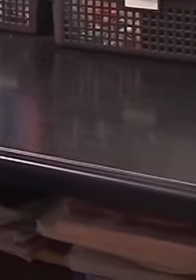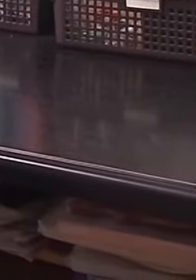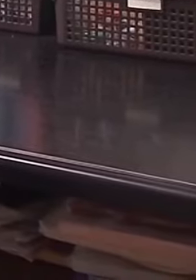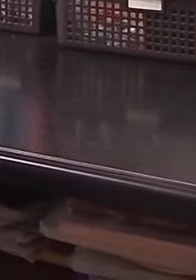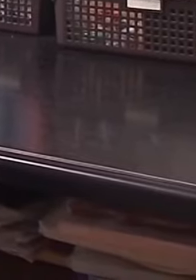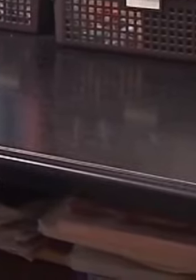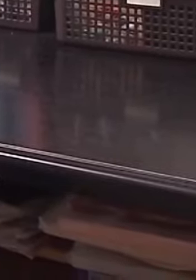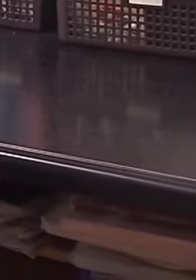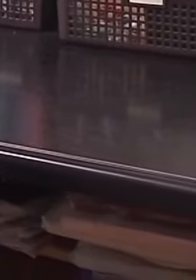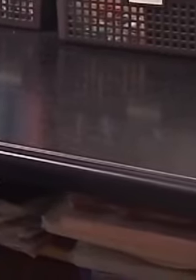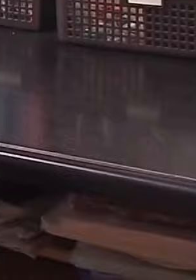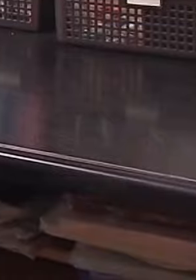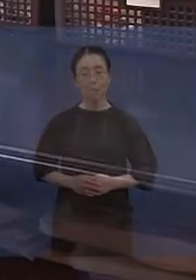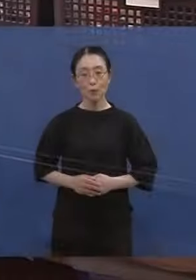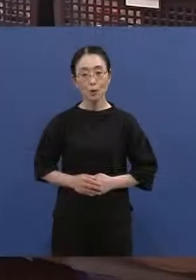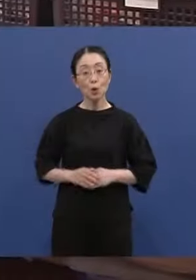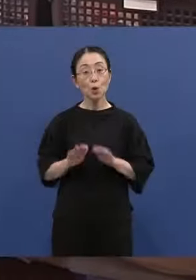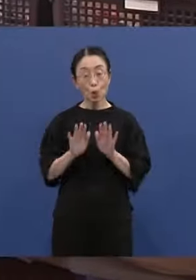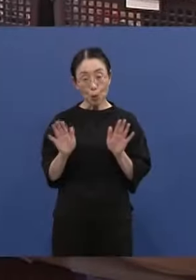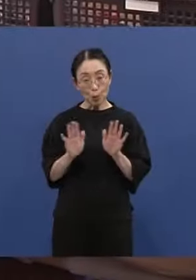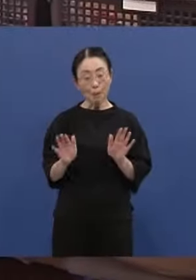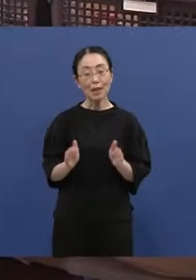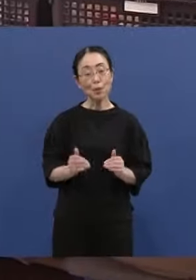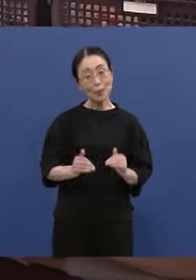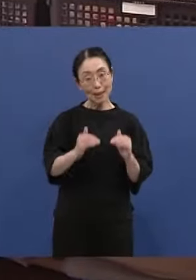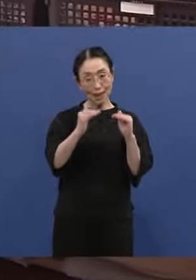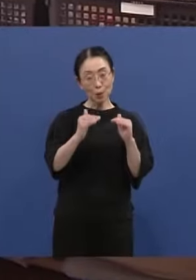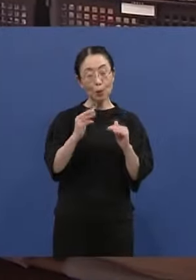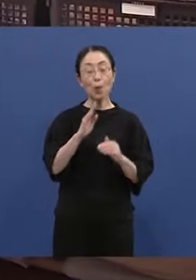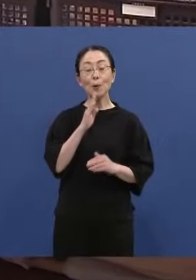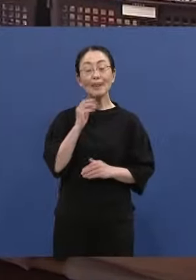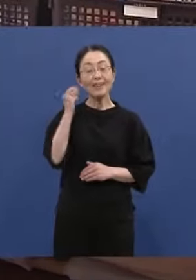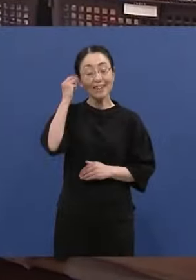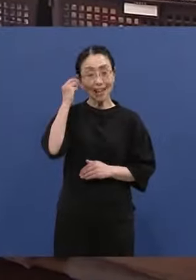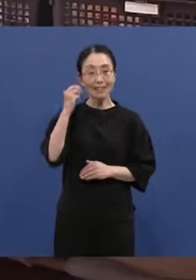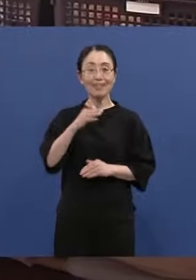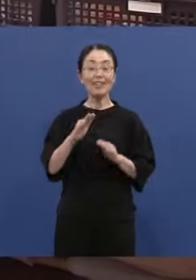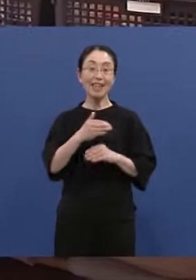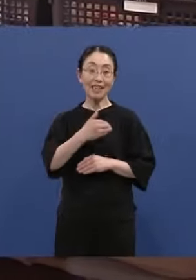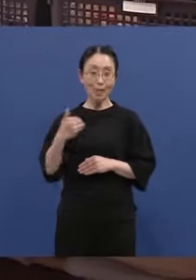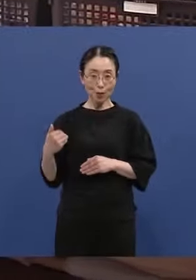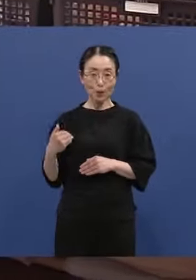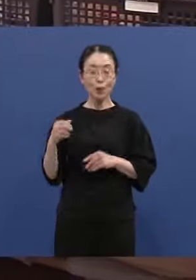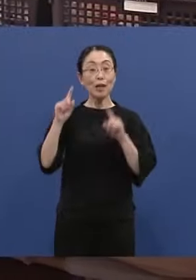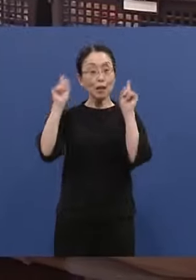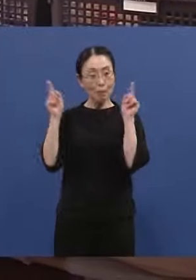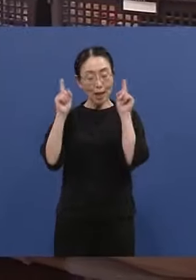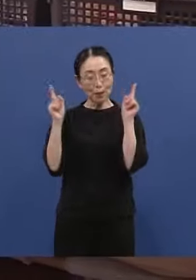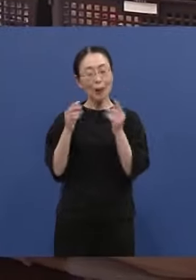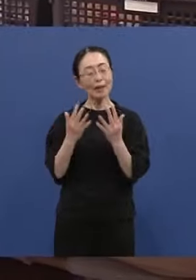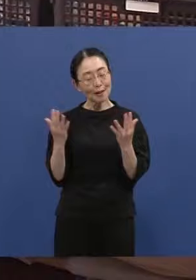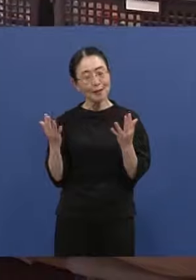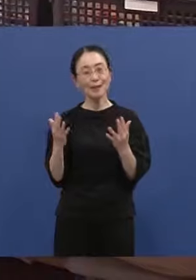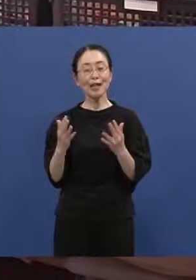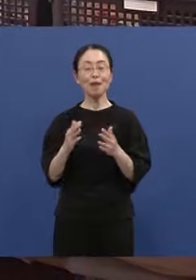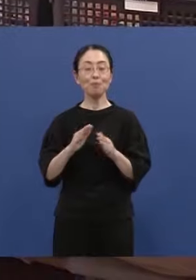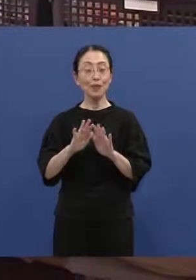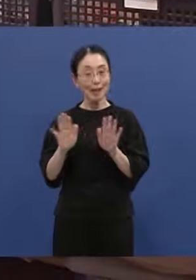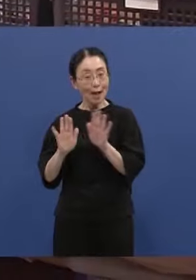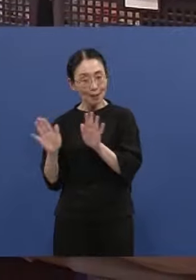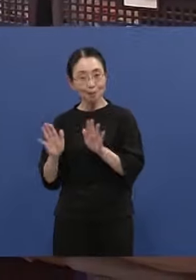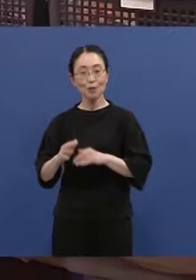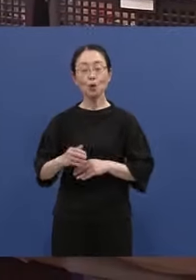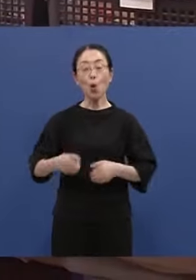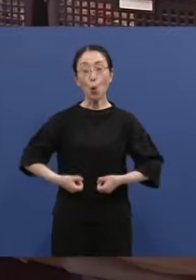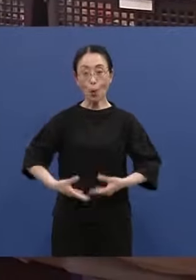えてもらえますか？ 子どもさんの成長を実感できるイベントがたくさんあることだと思います。お誕